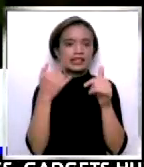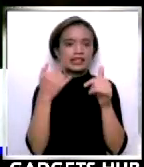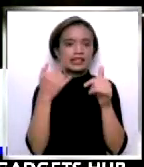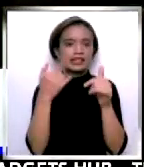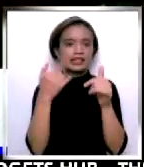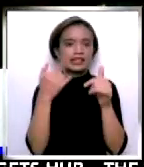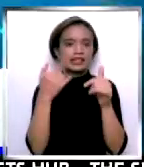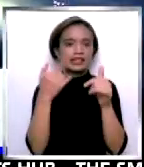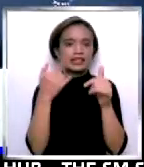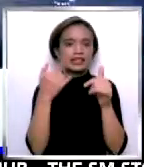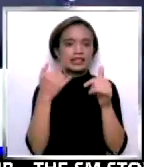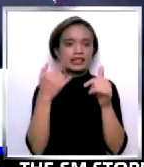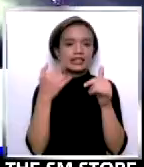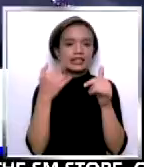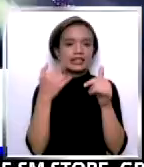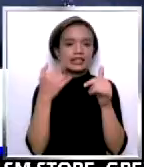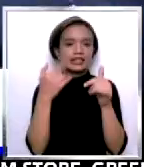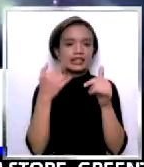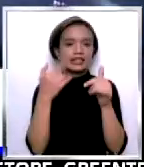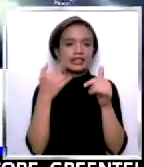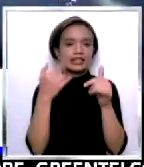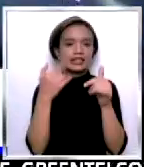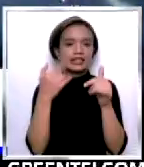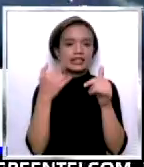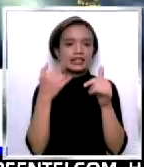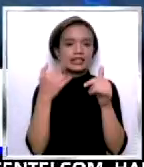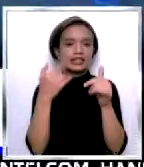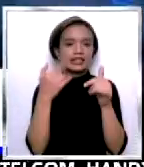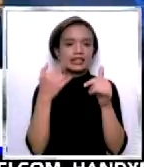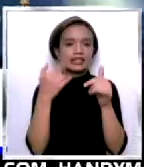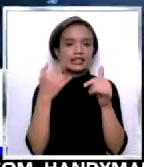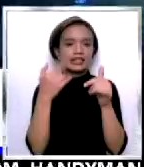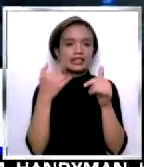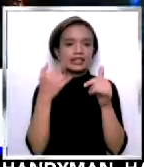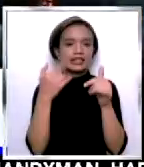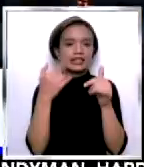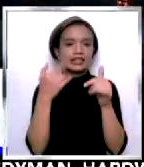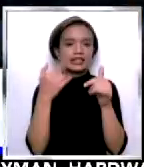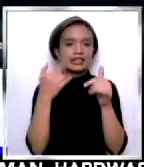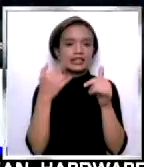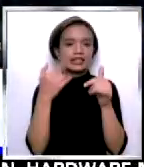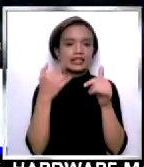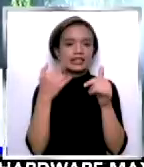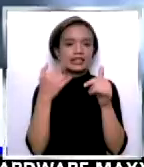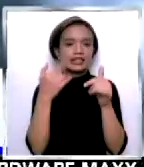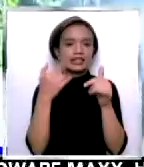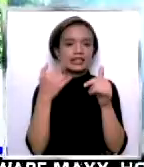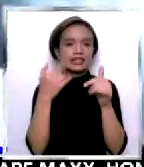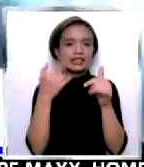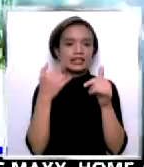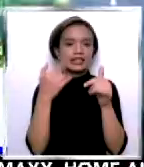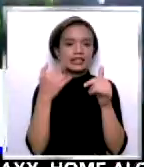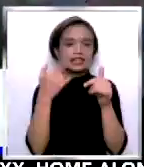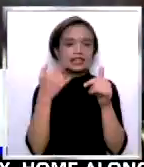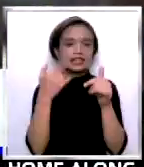effects ang ipinakita mula sa mga laser lights na dumatama sa artificial smoke na palutang-lutang sa ere.